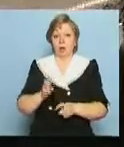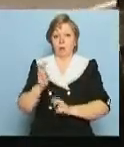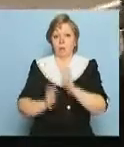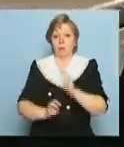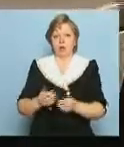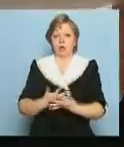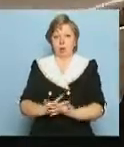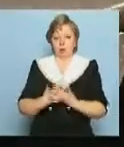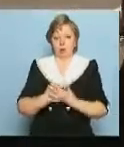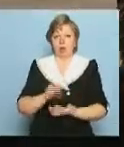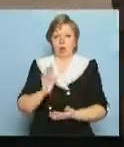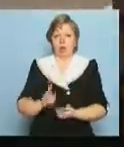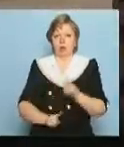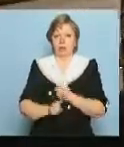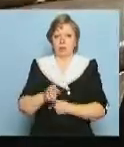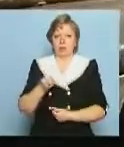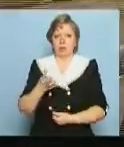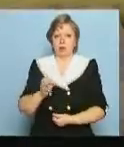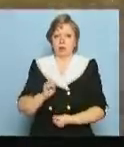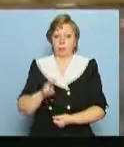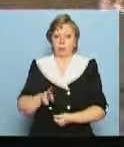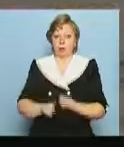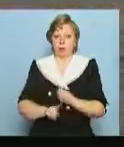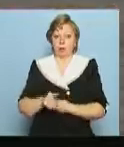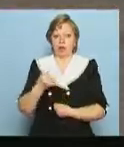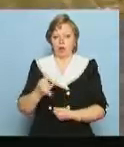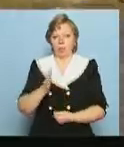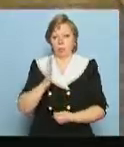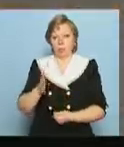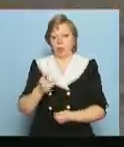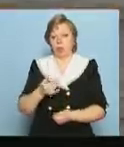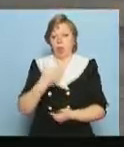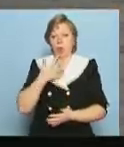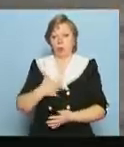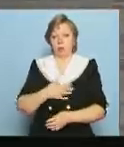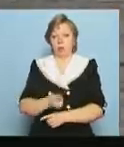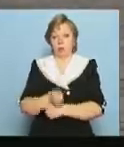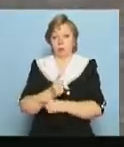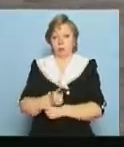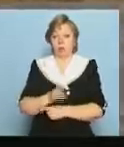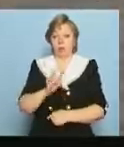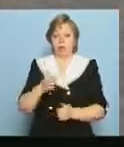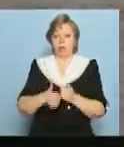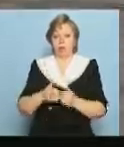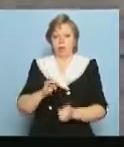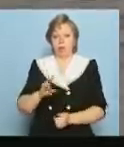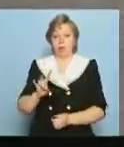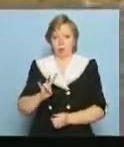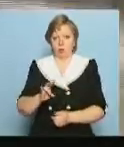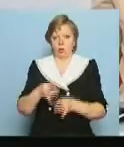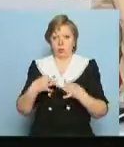апреля под запретом будет любительское и спортивное рыболовство. Ограничения будут сняты только в середине июня, когда завершится нерест.